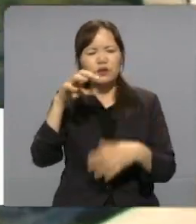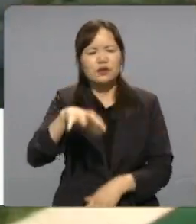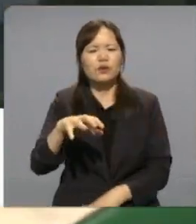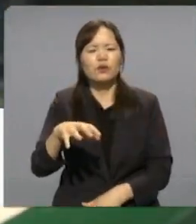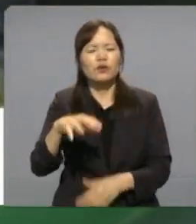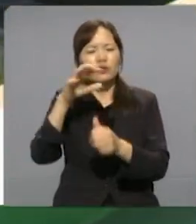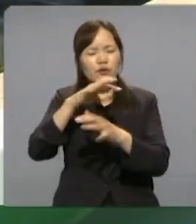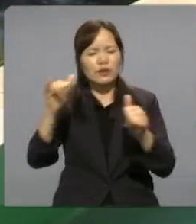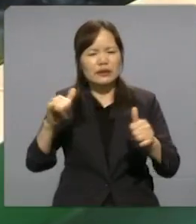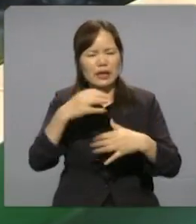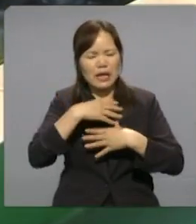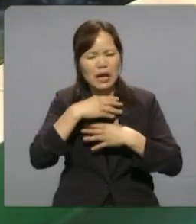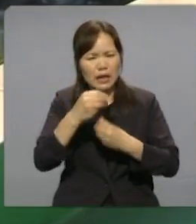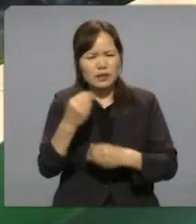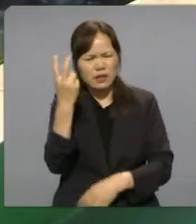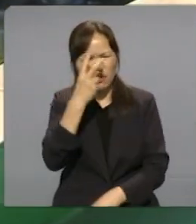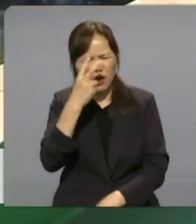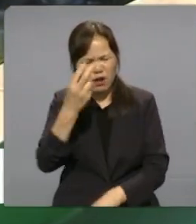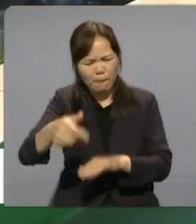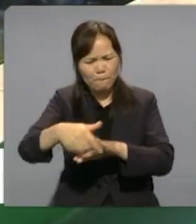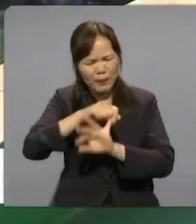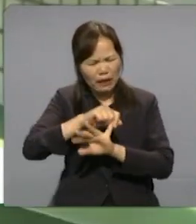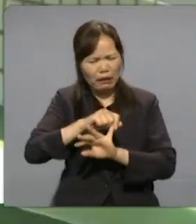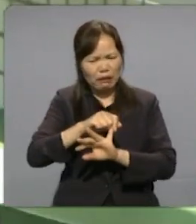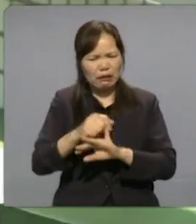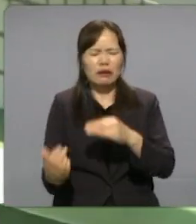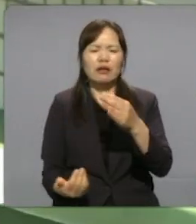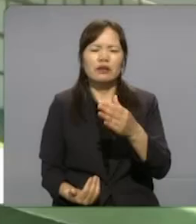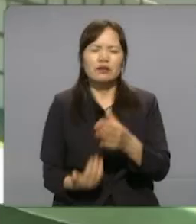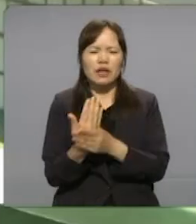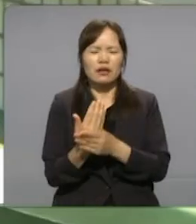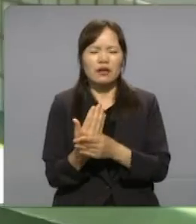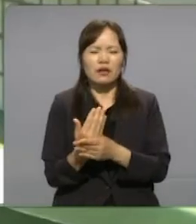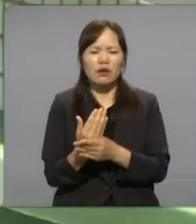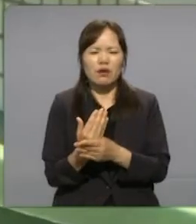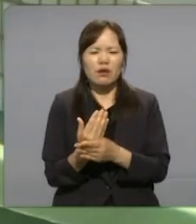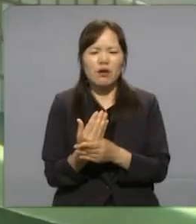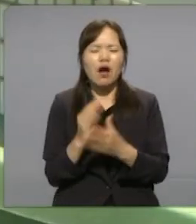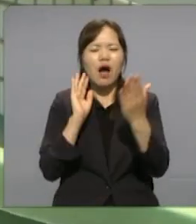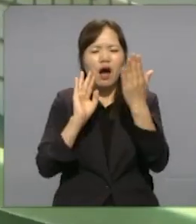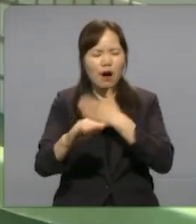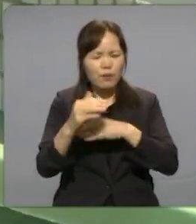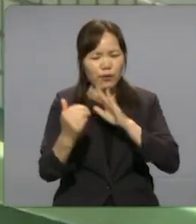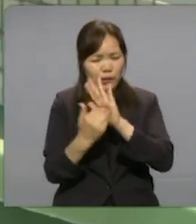대한 안전부실 관리 주장이 제기된 가운데 구치소 측에서 향후 어떤